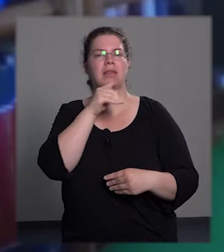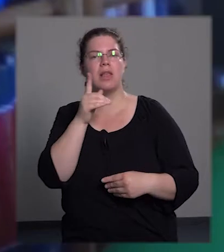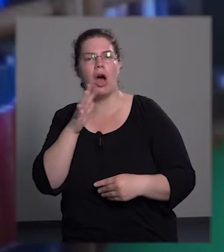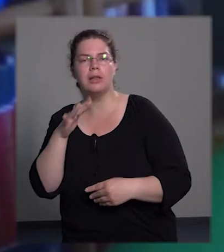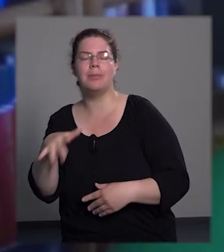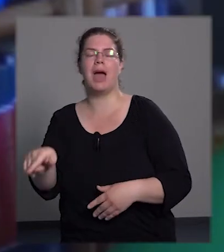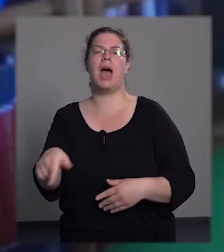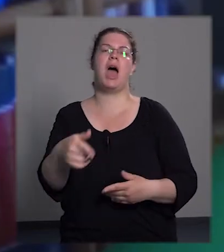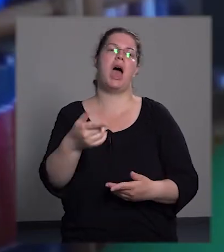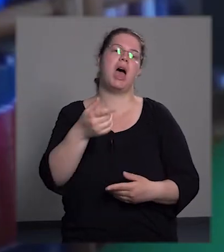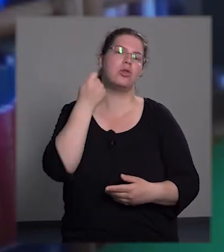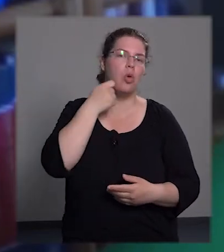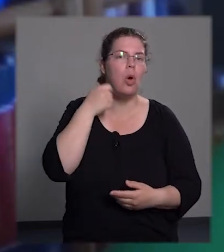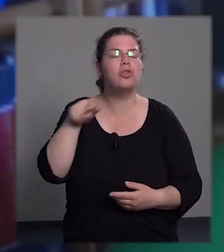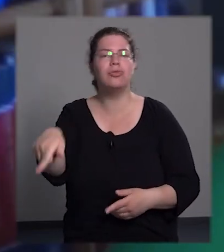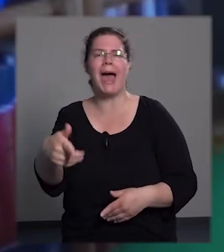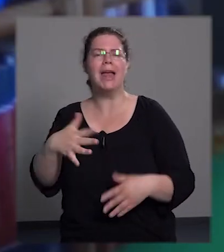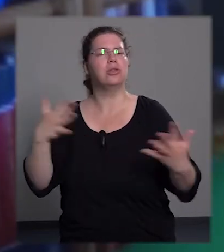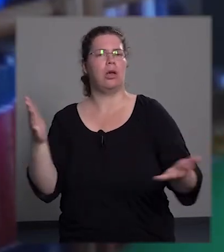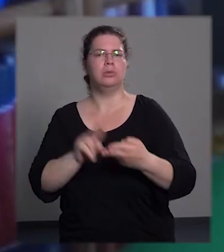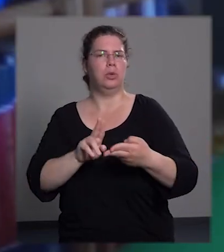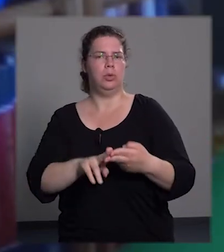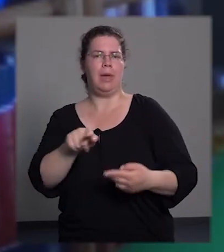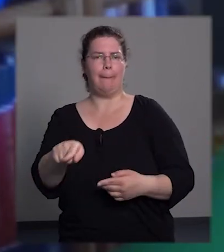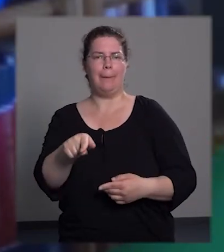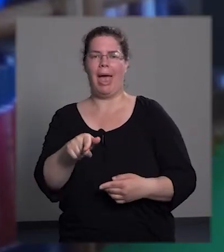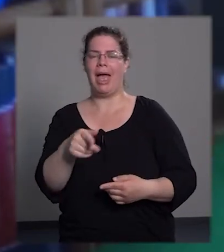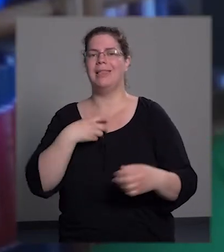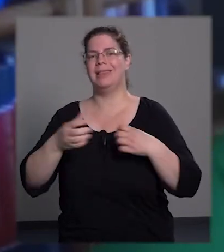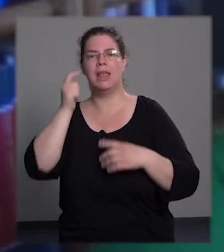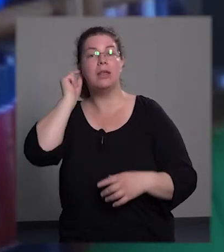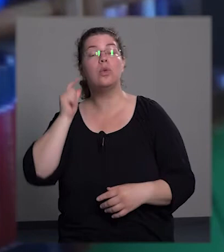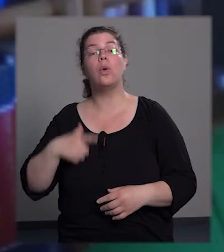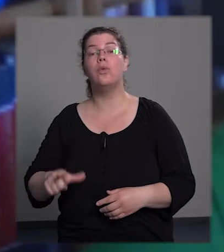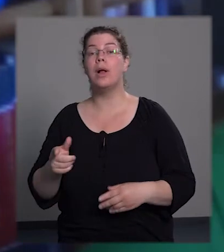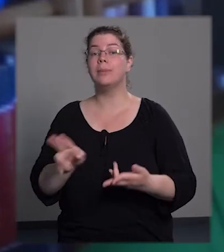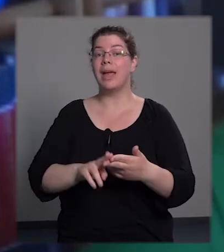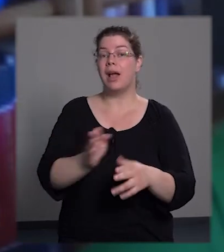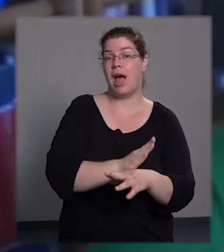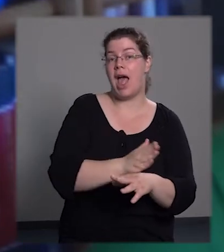Kolozsváron nagyon-nagyon ünnepelt színésznő volt pályája elején, ez a 20-as években járunk